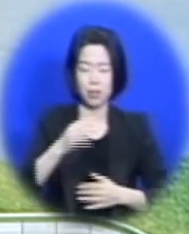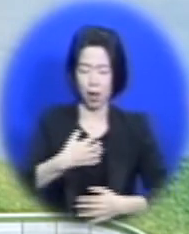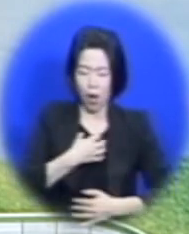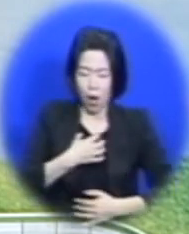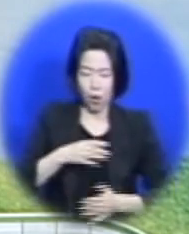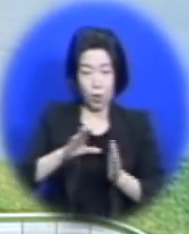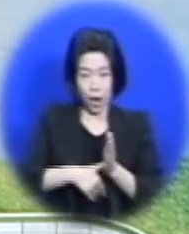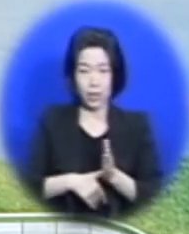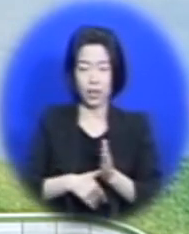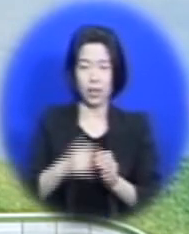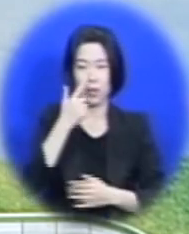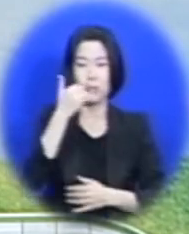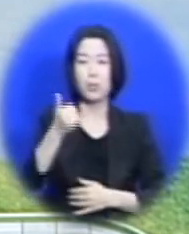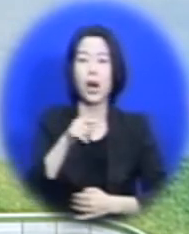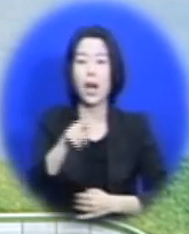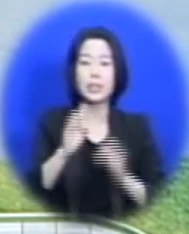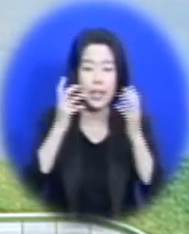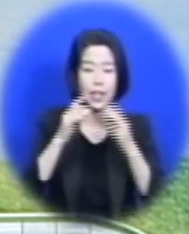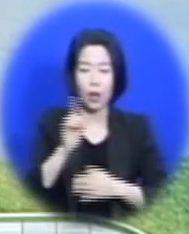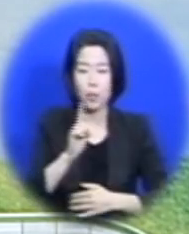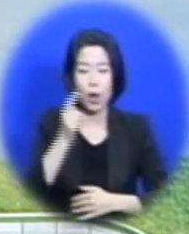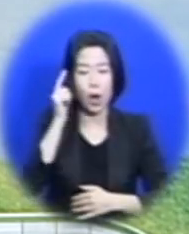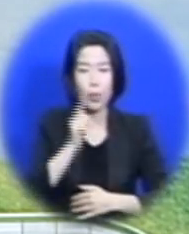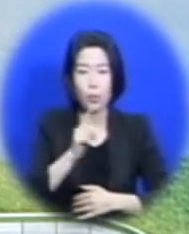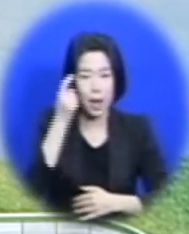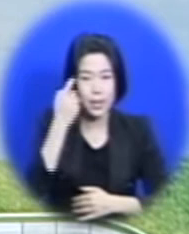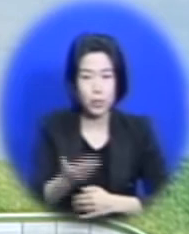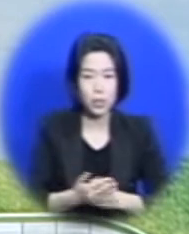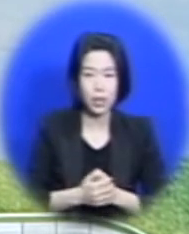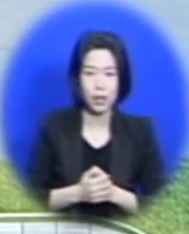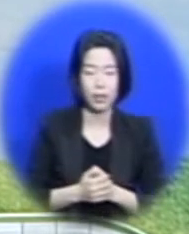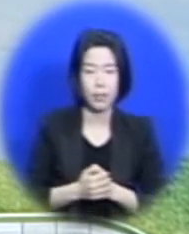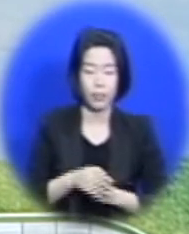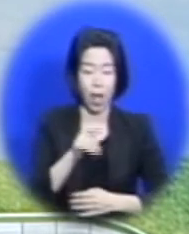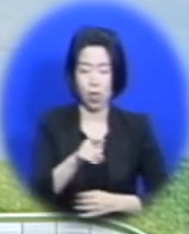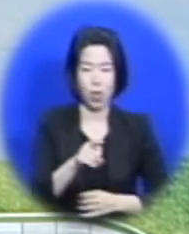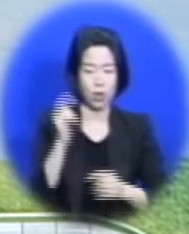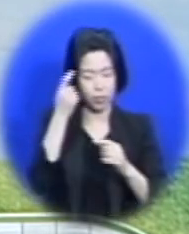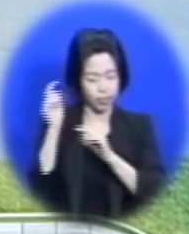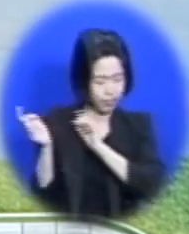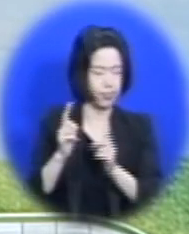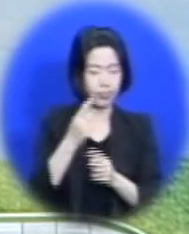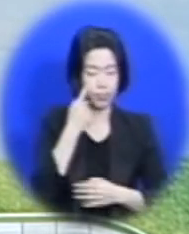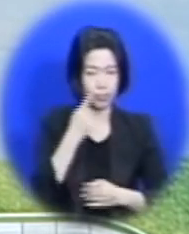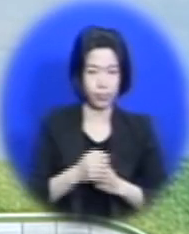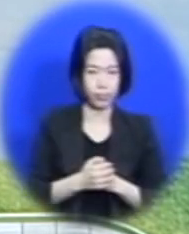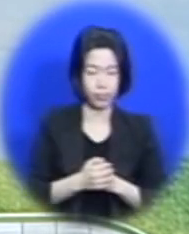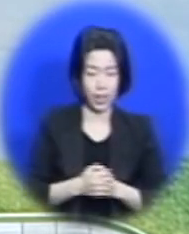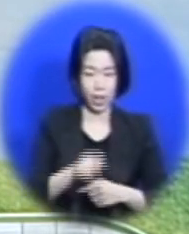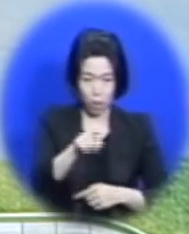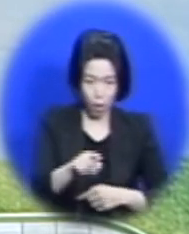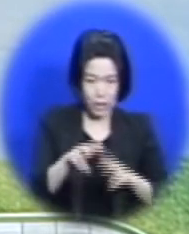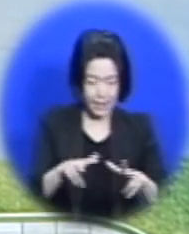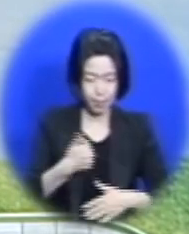때 부모가 그 아이에게 뭐라고 하지요? 너 정신 똑바로 차려라. 너 지금